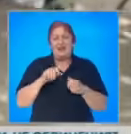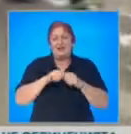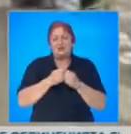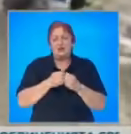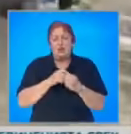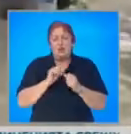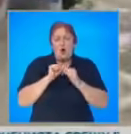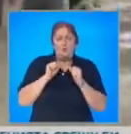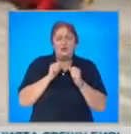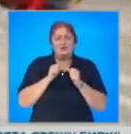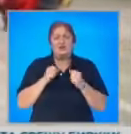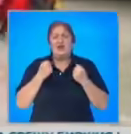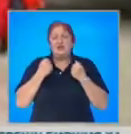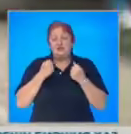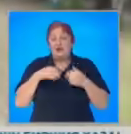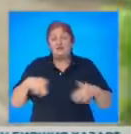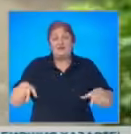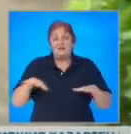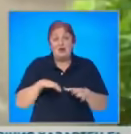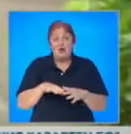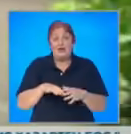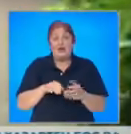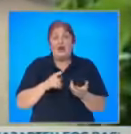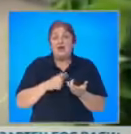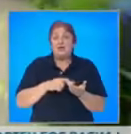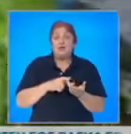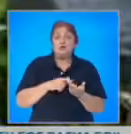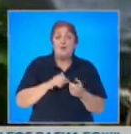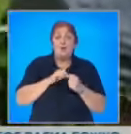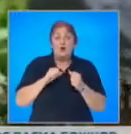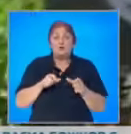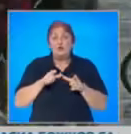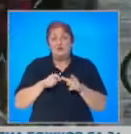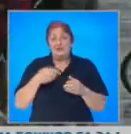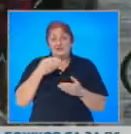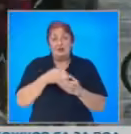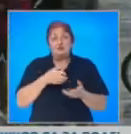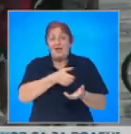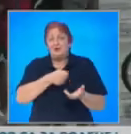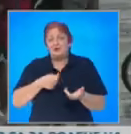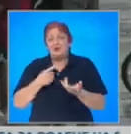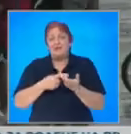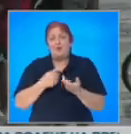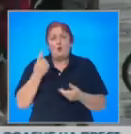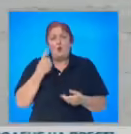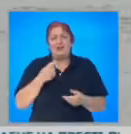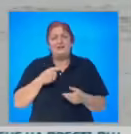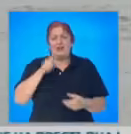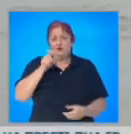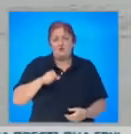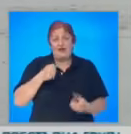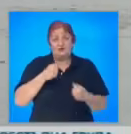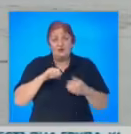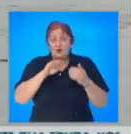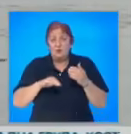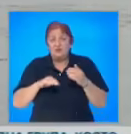нанесъл и материални щети, но е оплашил живеещите в района. Часове по-късно в Манила се наложи евакуацията на няколко хиляди души,